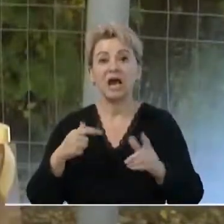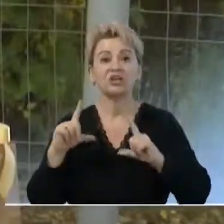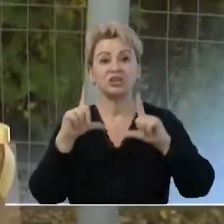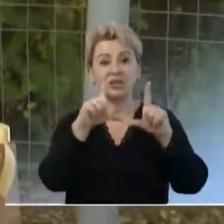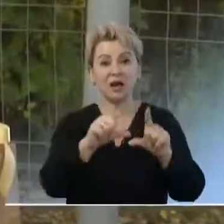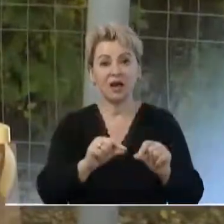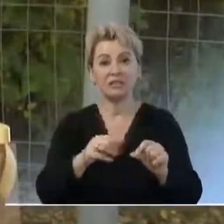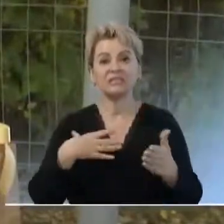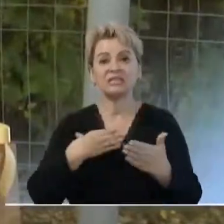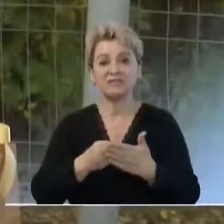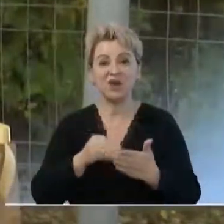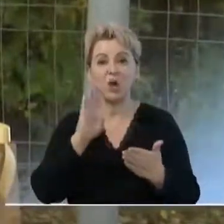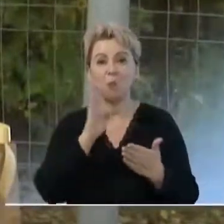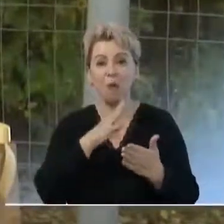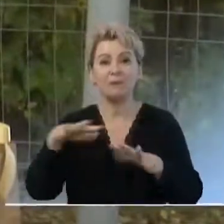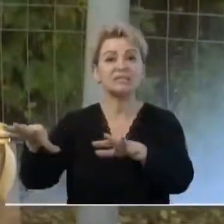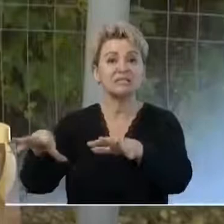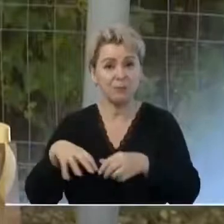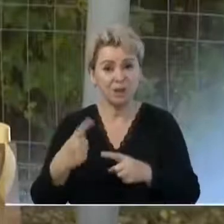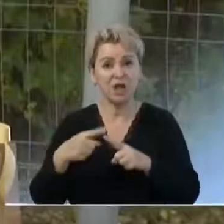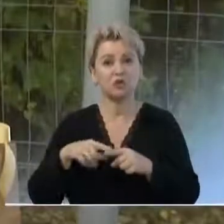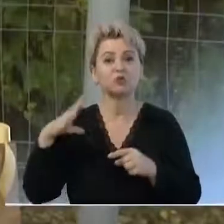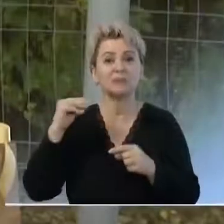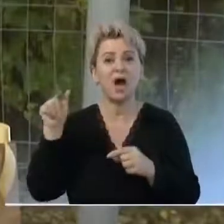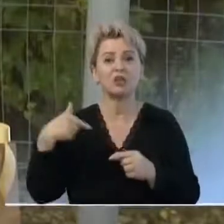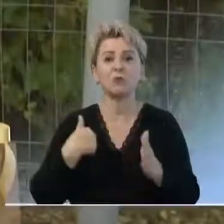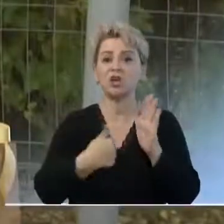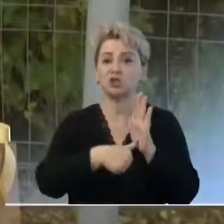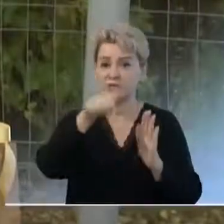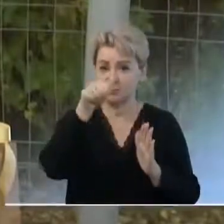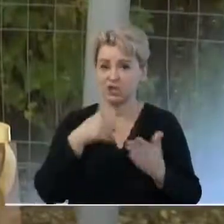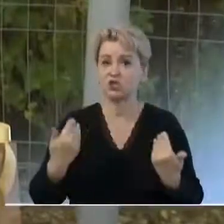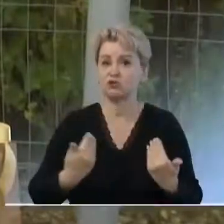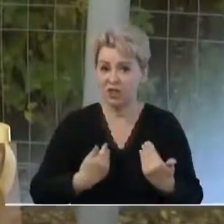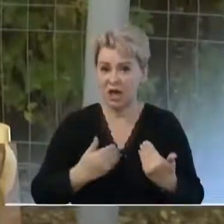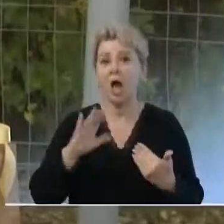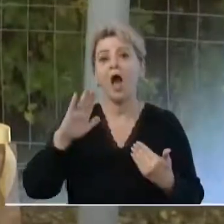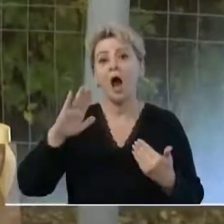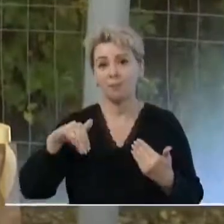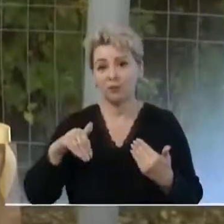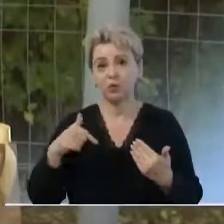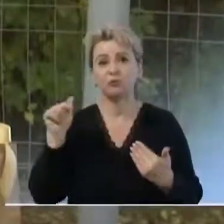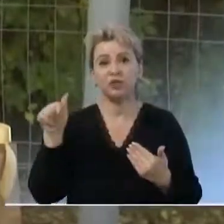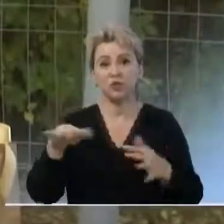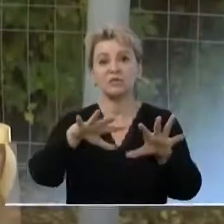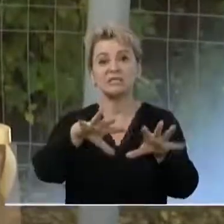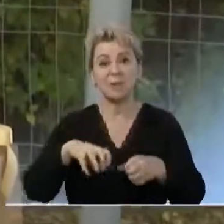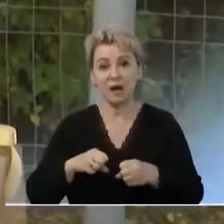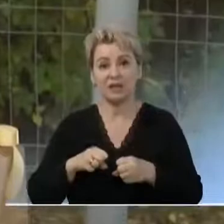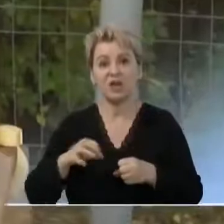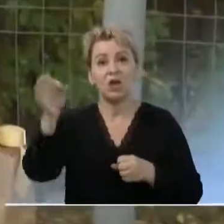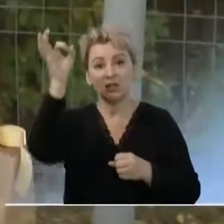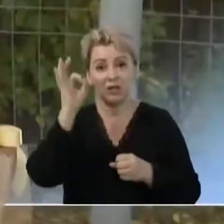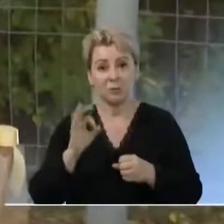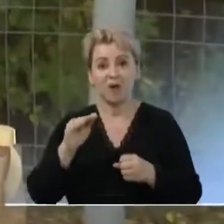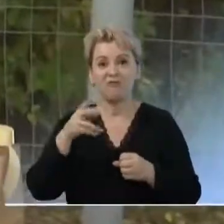Я ехала как раз со своей мамой, забрала эту собаку. Она у меня полгода жила в гараже, а потом ее забрали в